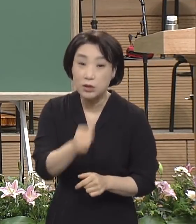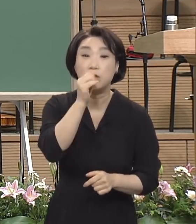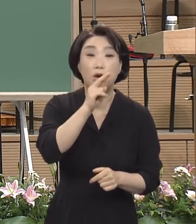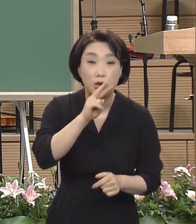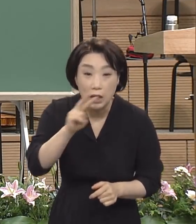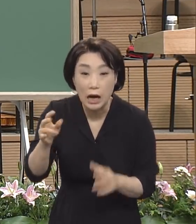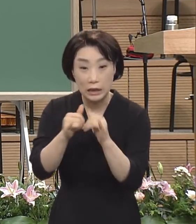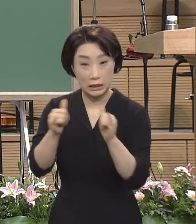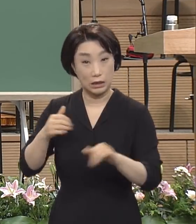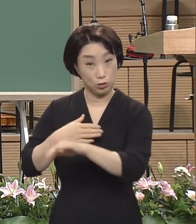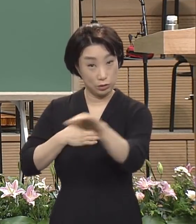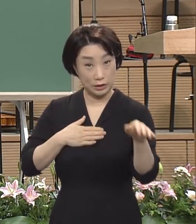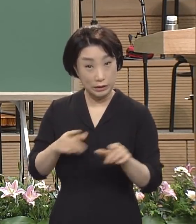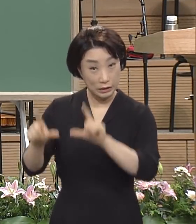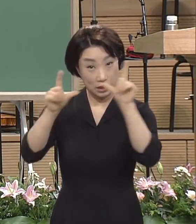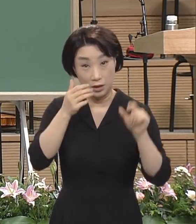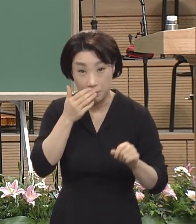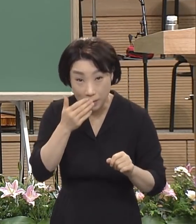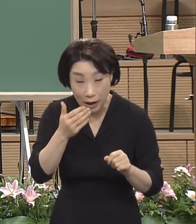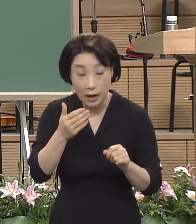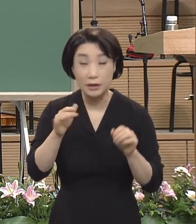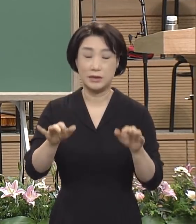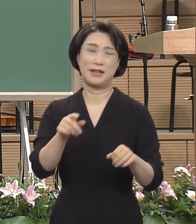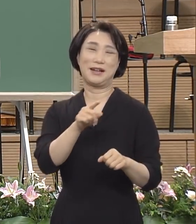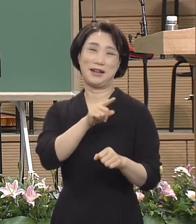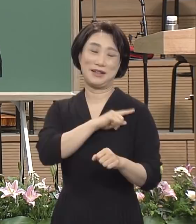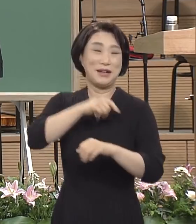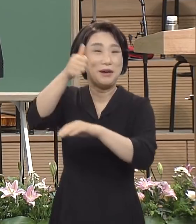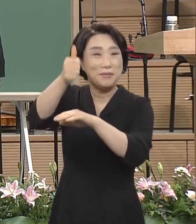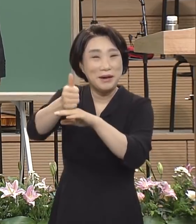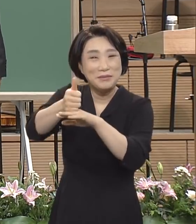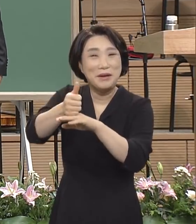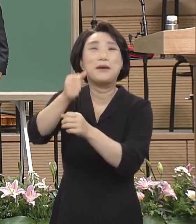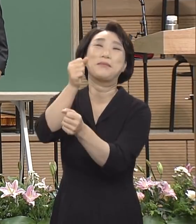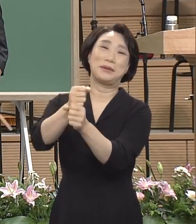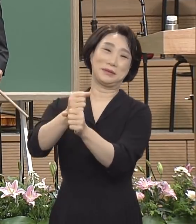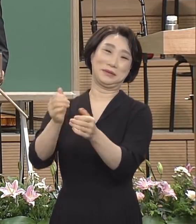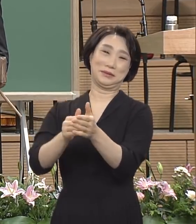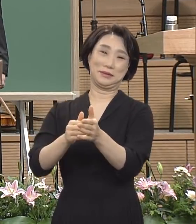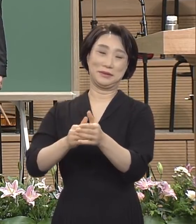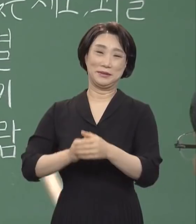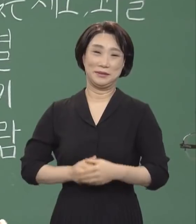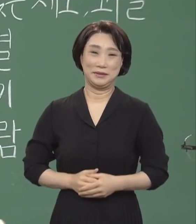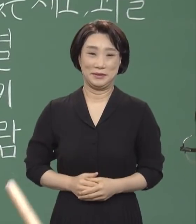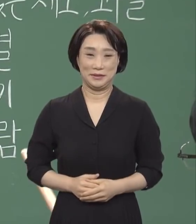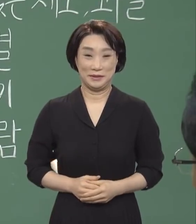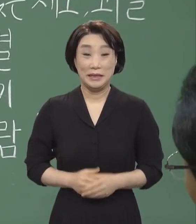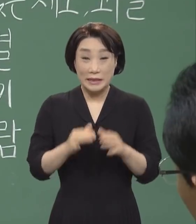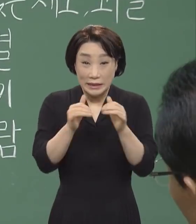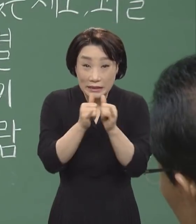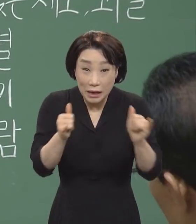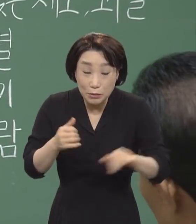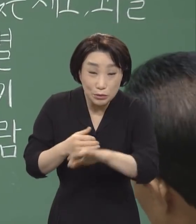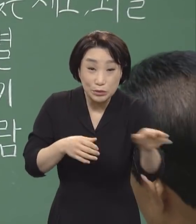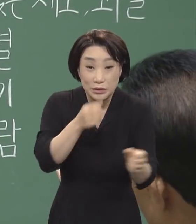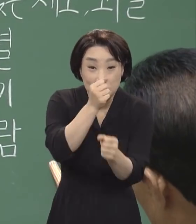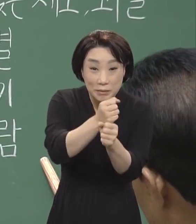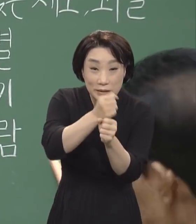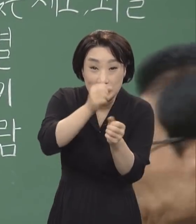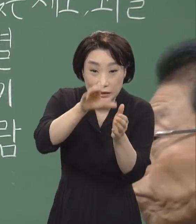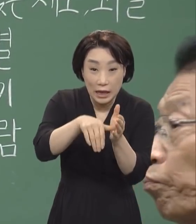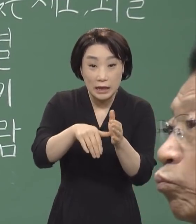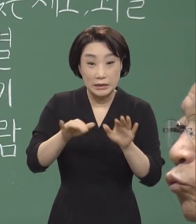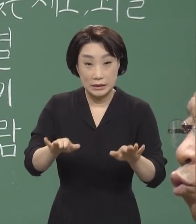인간이 살아가기 때문에 가장 나중에 만듭니다. 사람을 만드실 때,